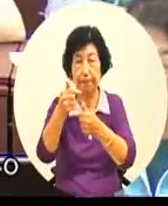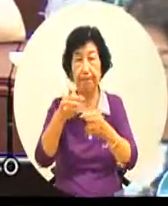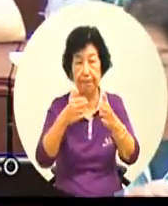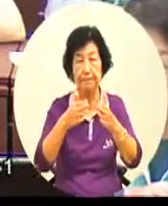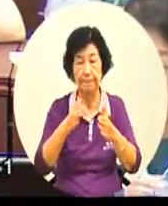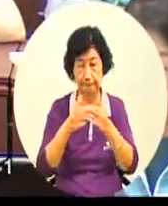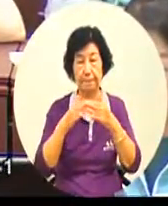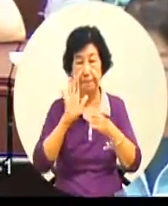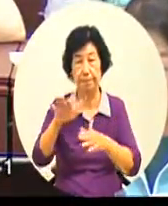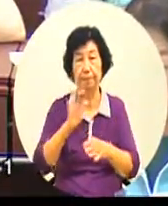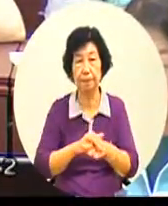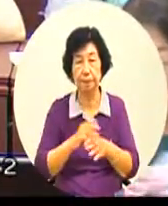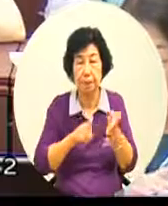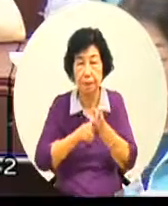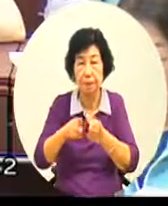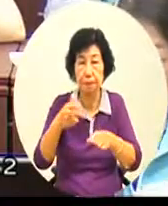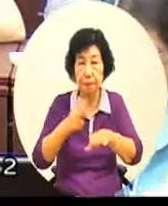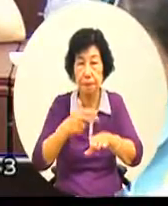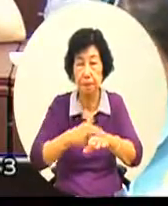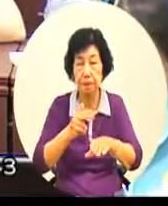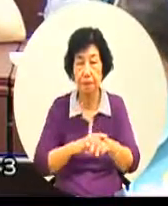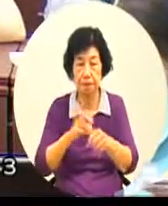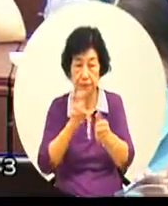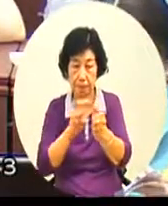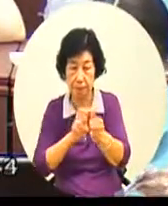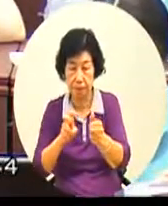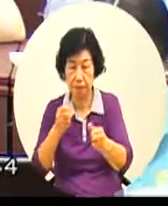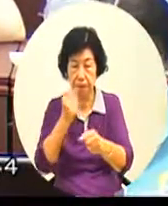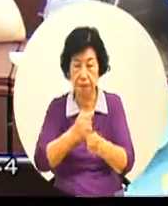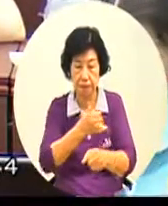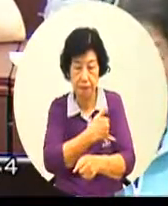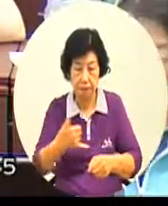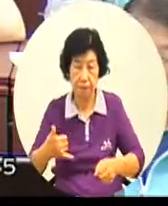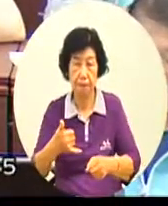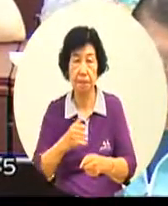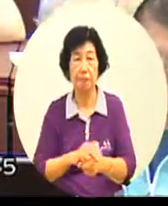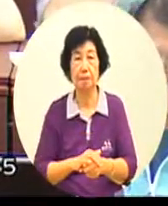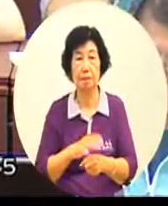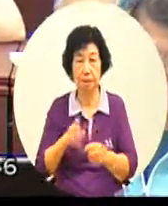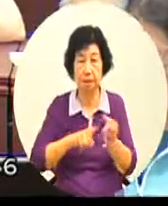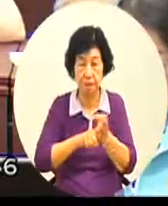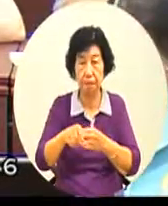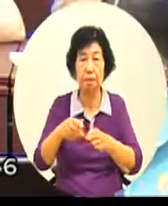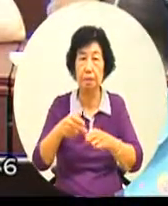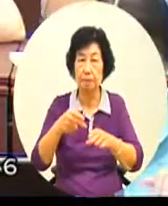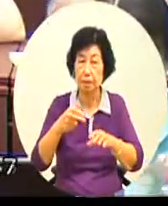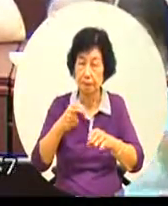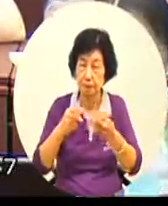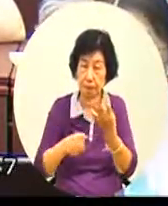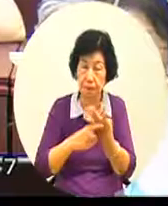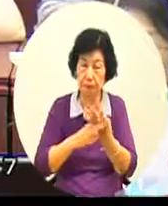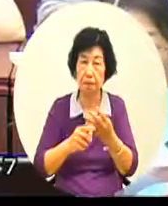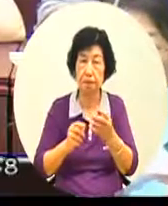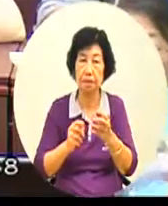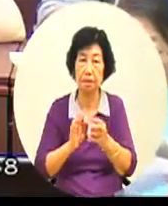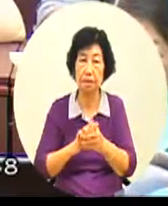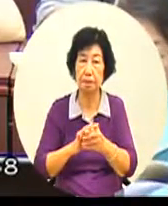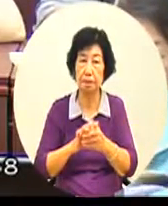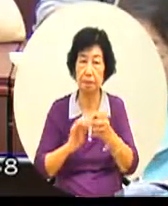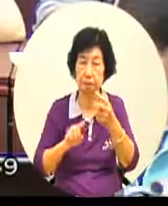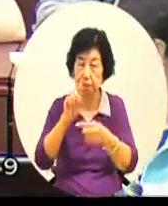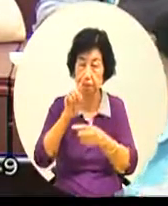人员或者是照顾人员啊，也有一定的专业的比例。那有达到标准的，也是